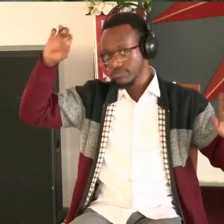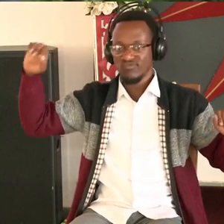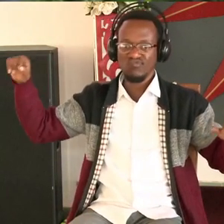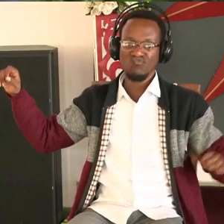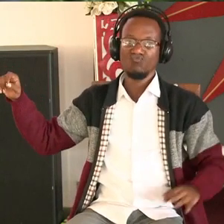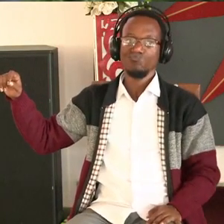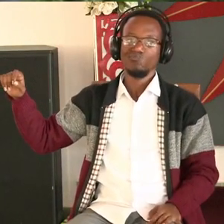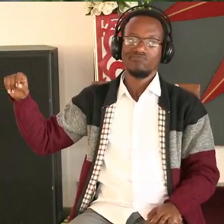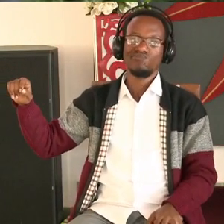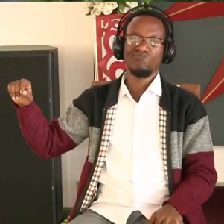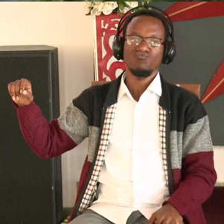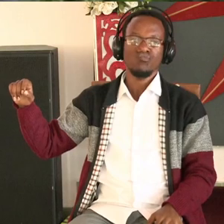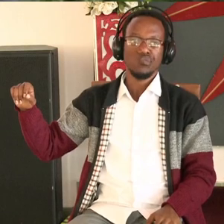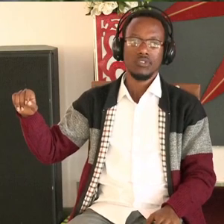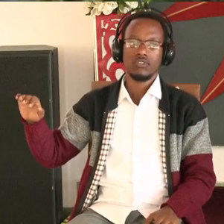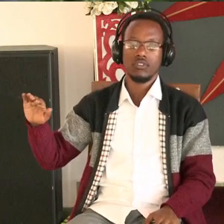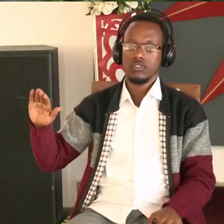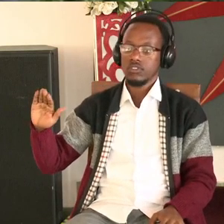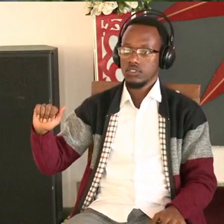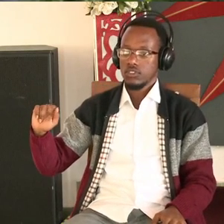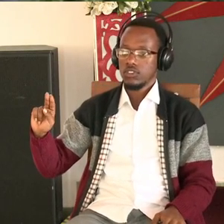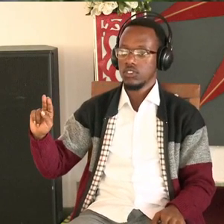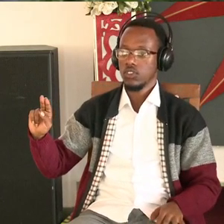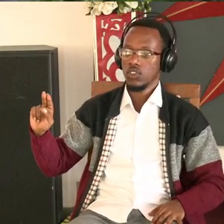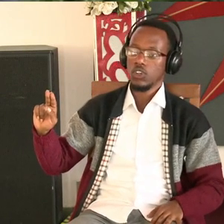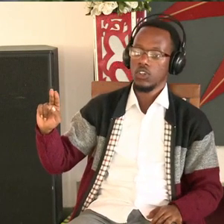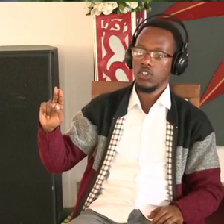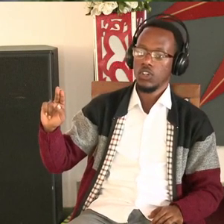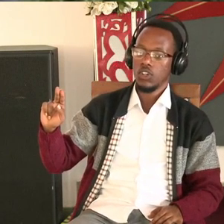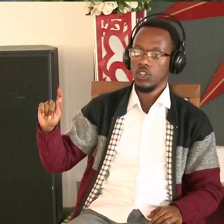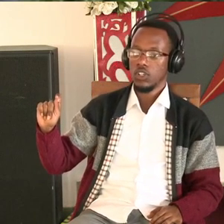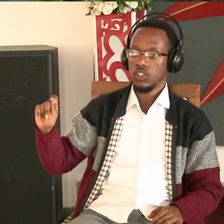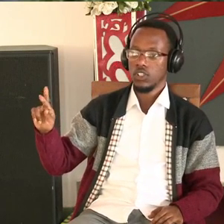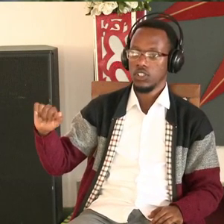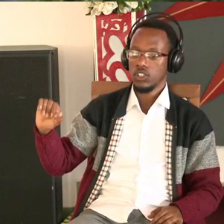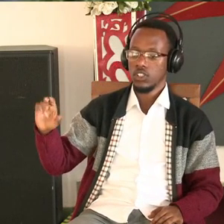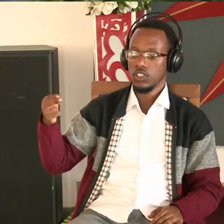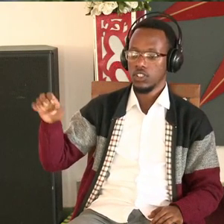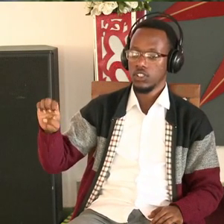monde entier. Vous connaissez Musiuku.